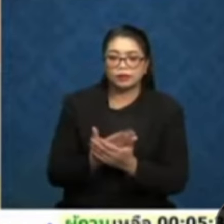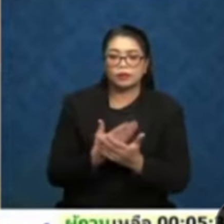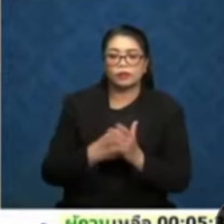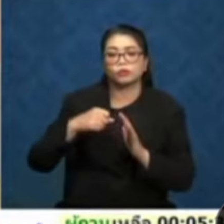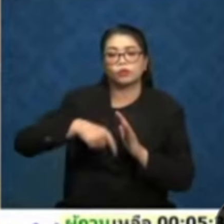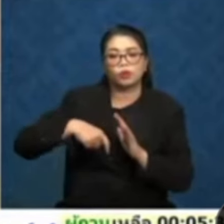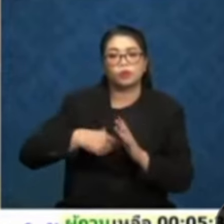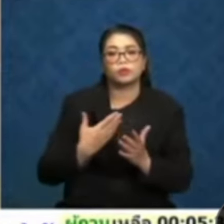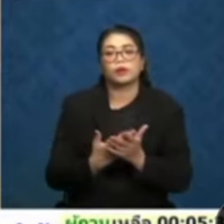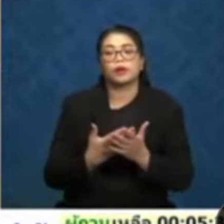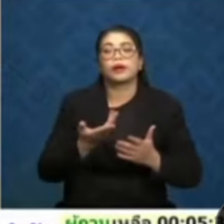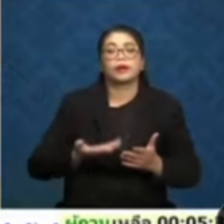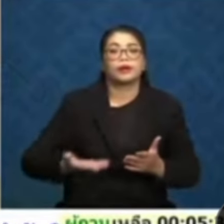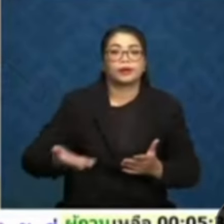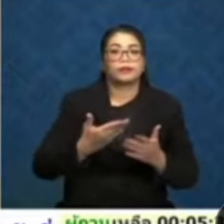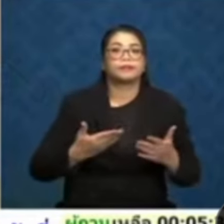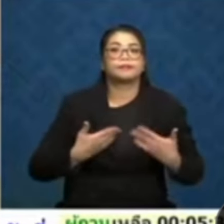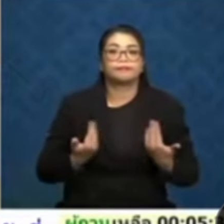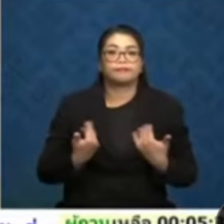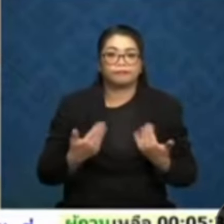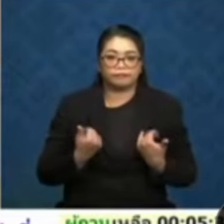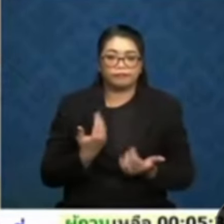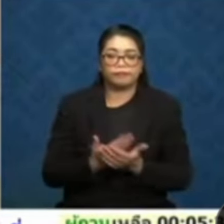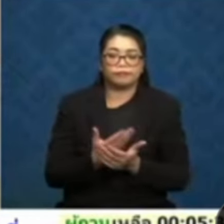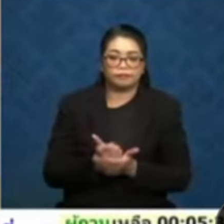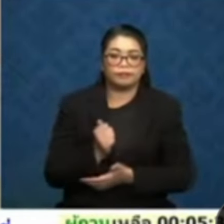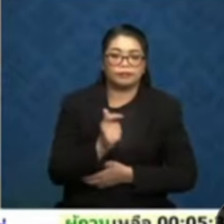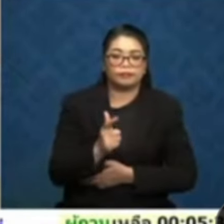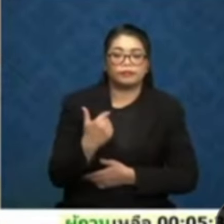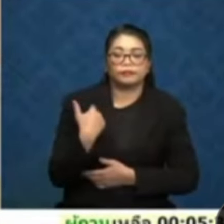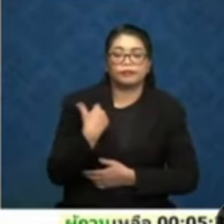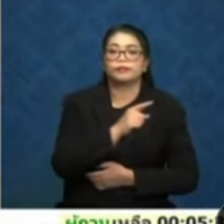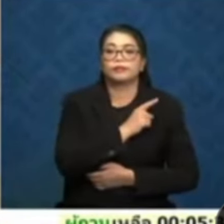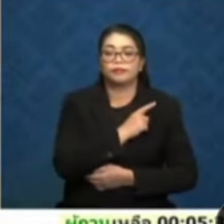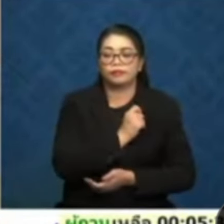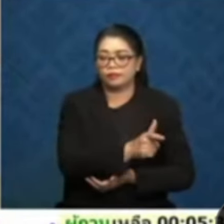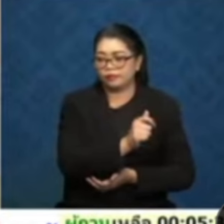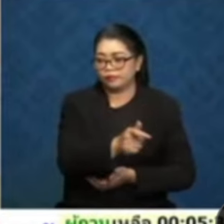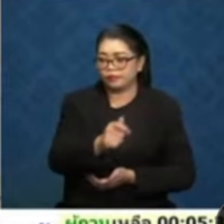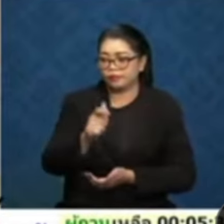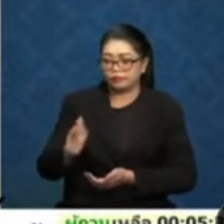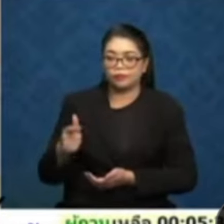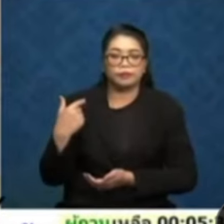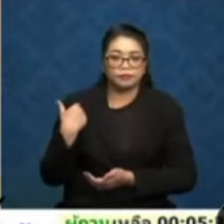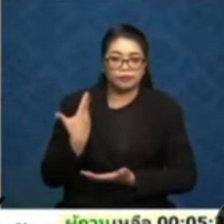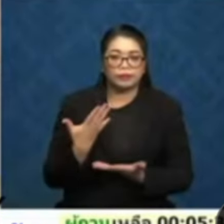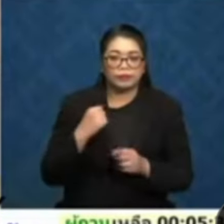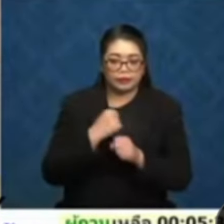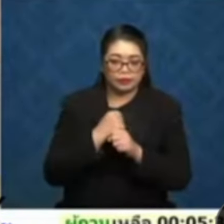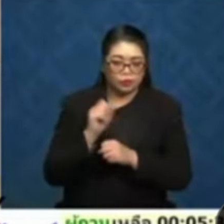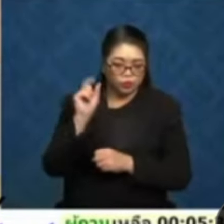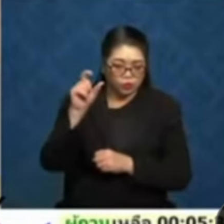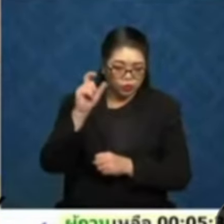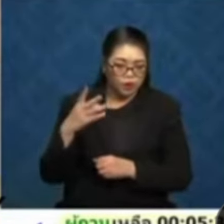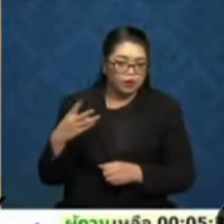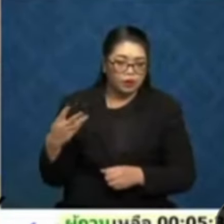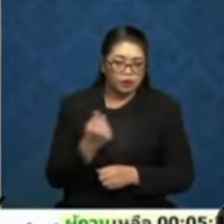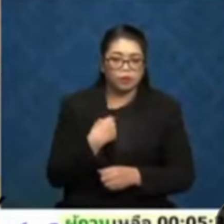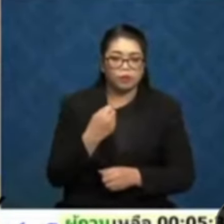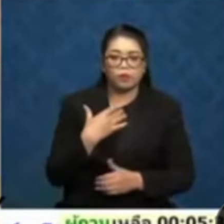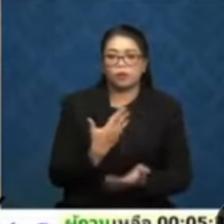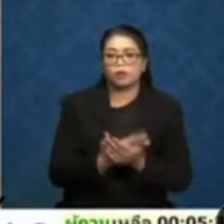ให้สบายใจได้นะคะว่าเอ่อเราทำกันอย่างเต็มที่แล้วก็จะทำอย่างเร็วที่สุดที่ท่านบอกว่าเป็น